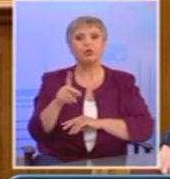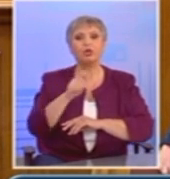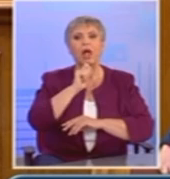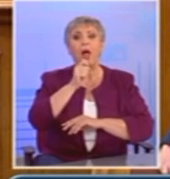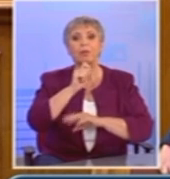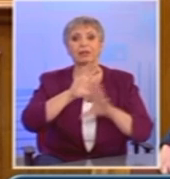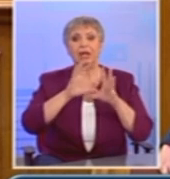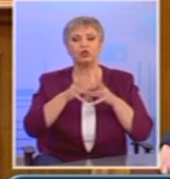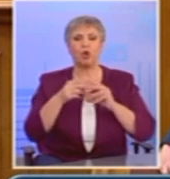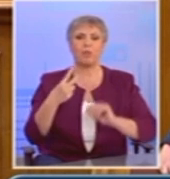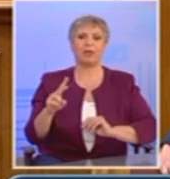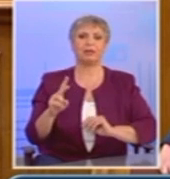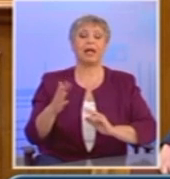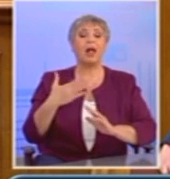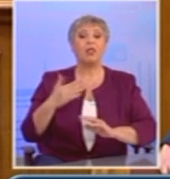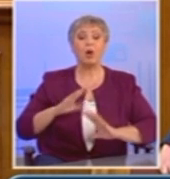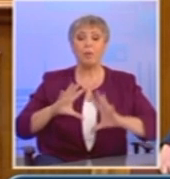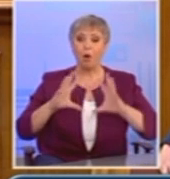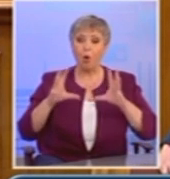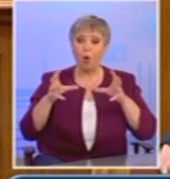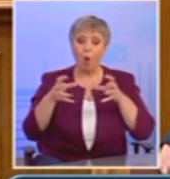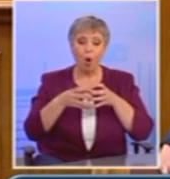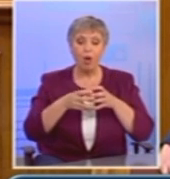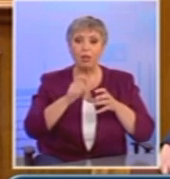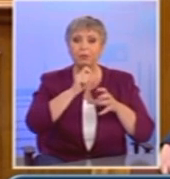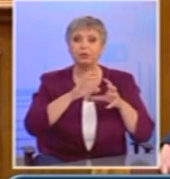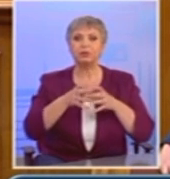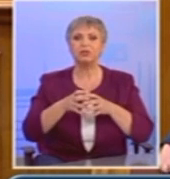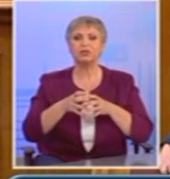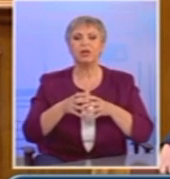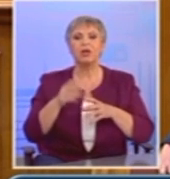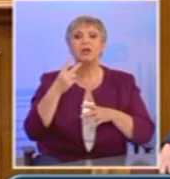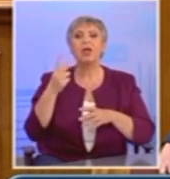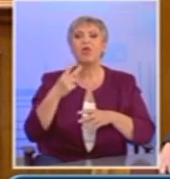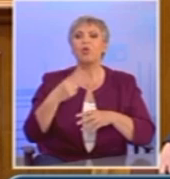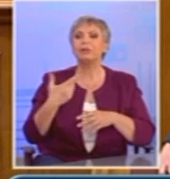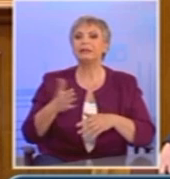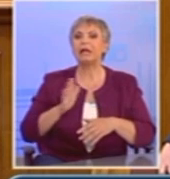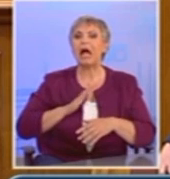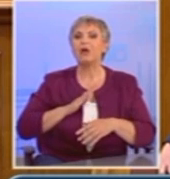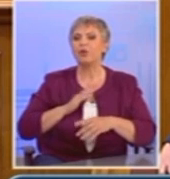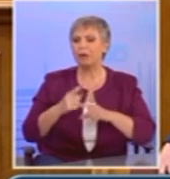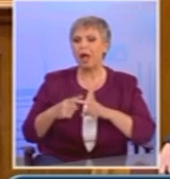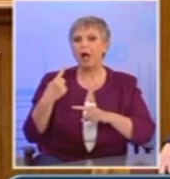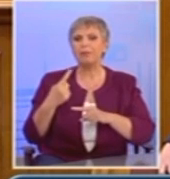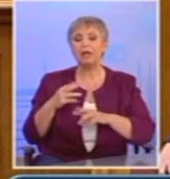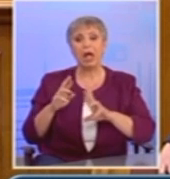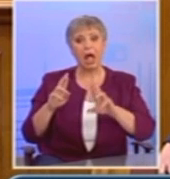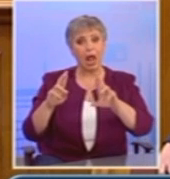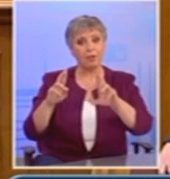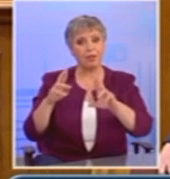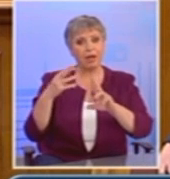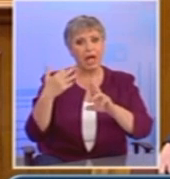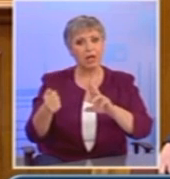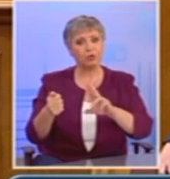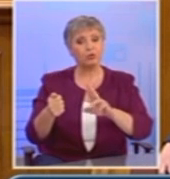να αναμετρηθούμε όλοι με την ελπίδα των ανθρώπων αυτού του τόπου. Τους αξίζει να διεκδικήσουν